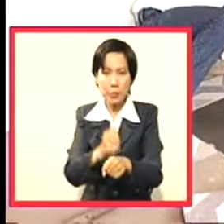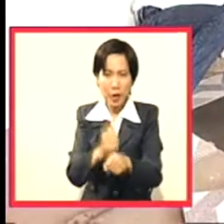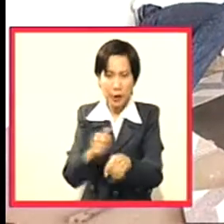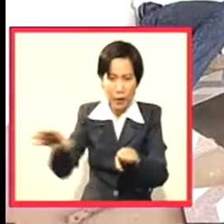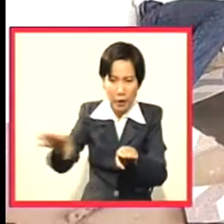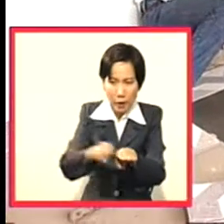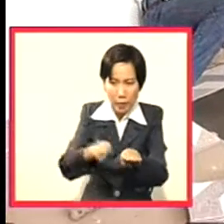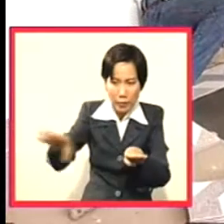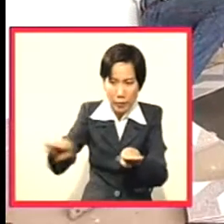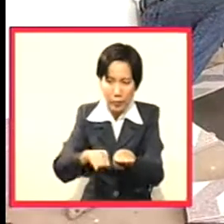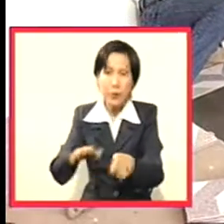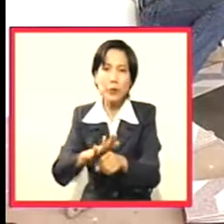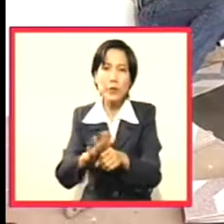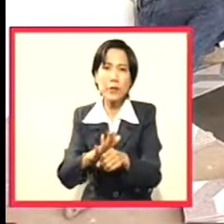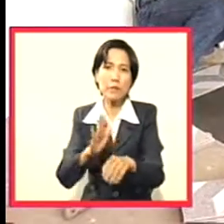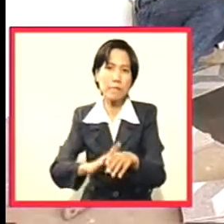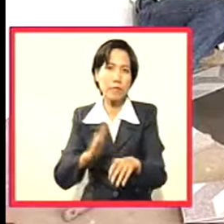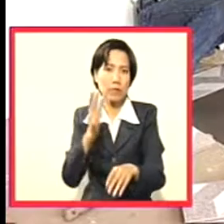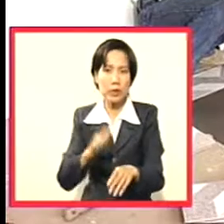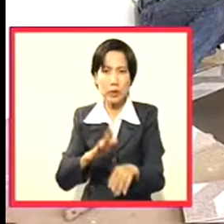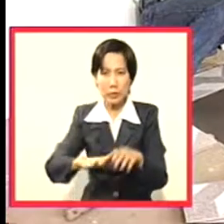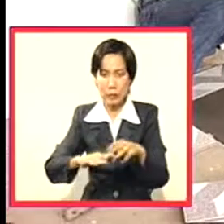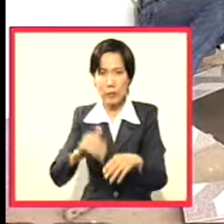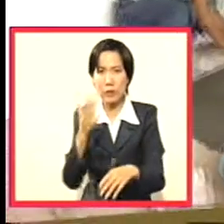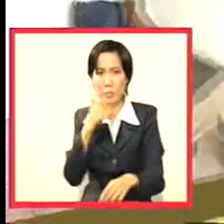ประณีตมากขึ้นไงครับ